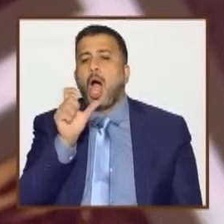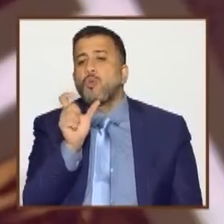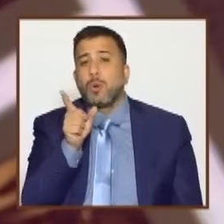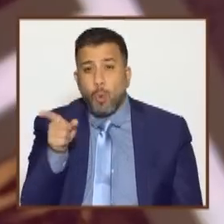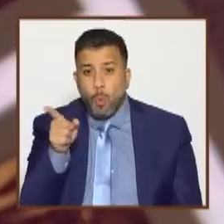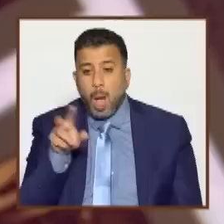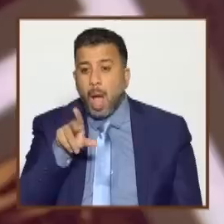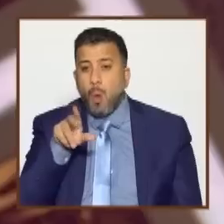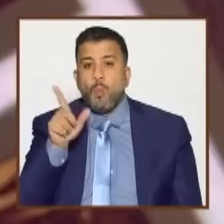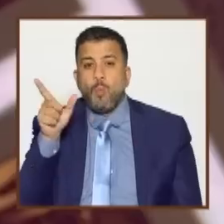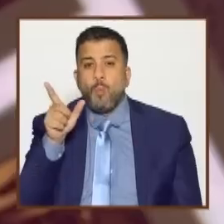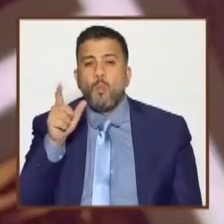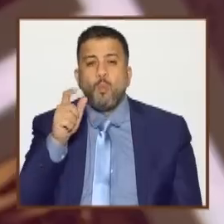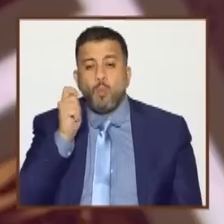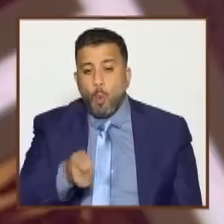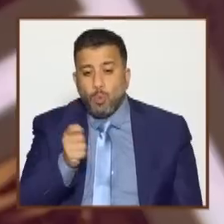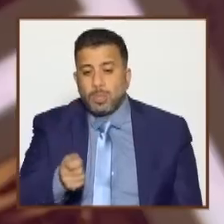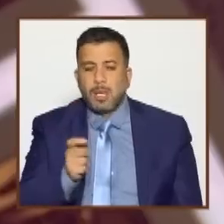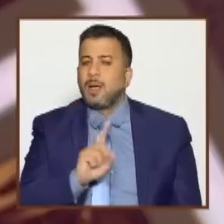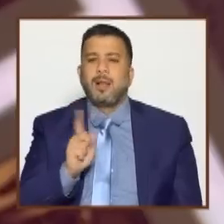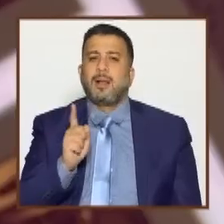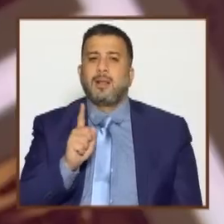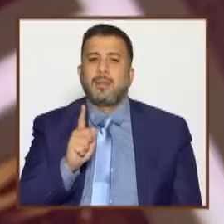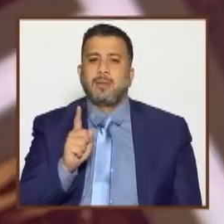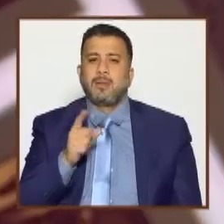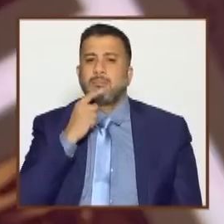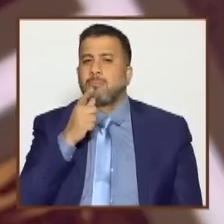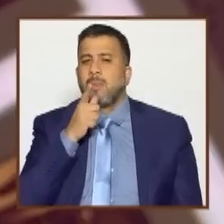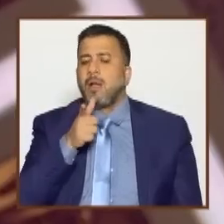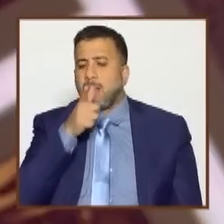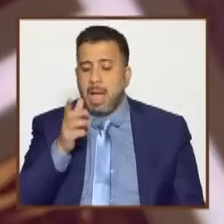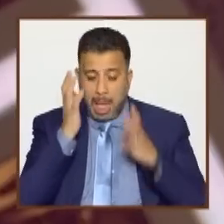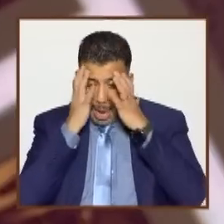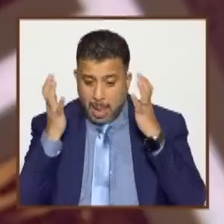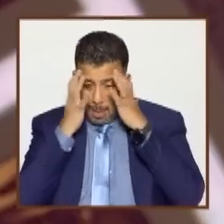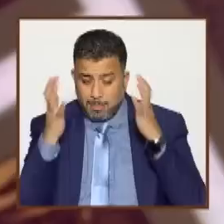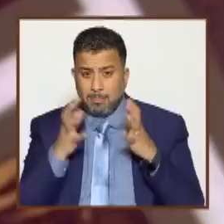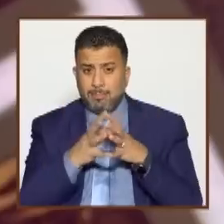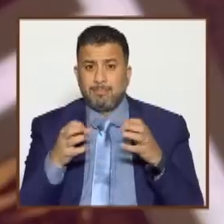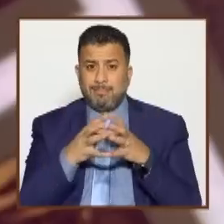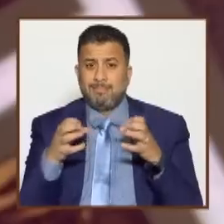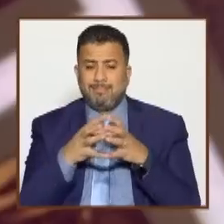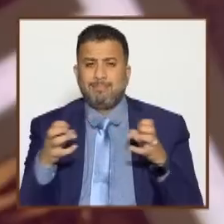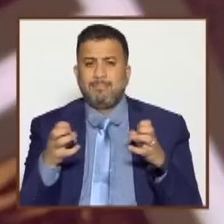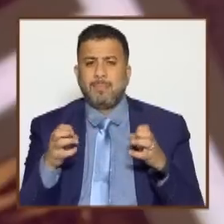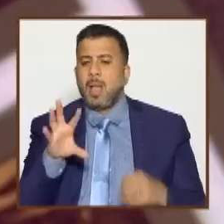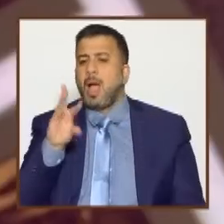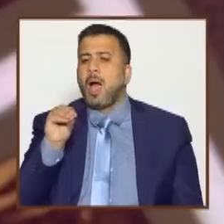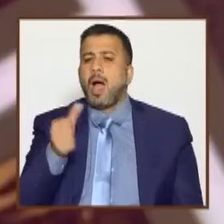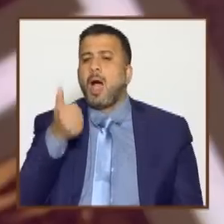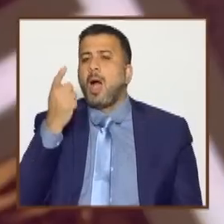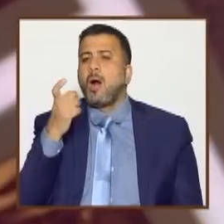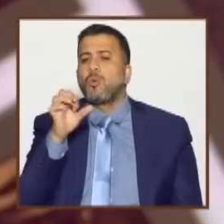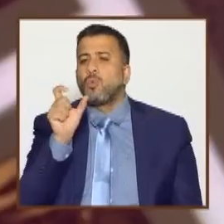الصلاة والسلام. وذكر العلماء مجموعة من الأقوال في مسألة هارون